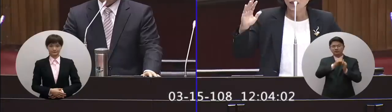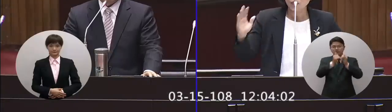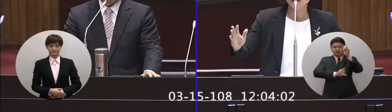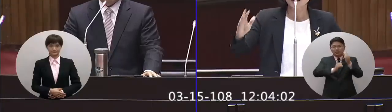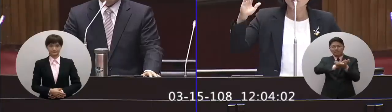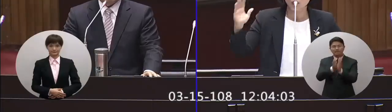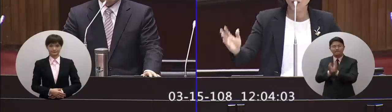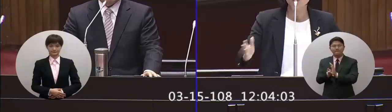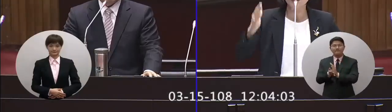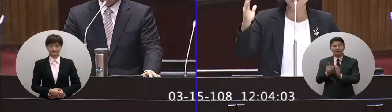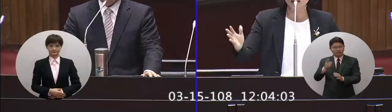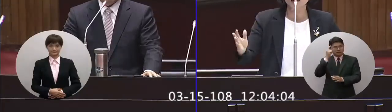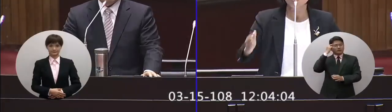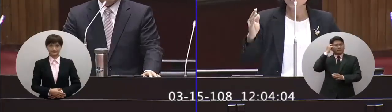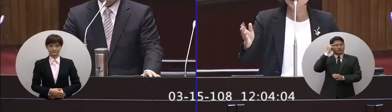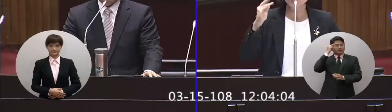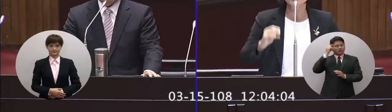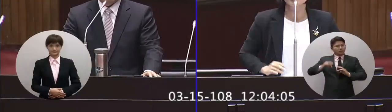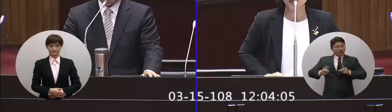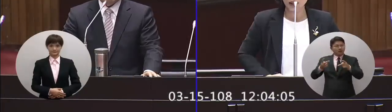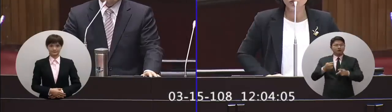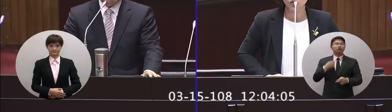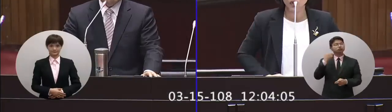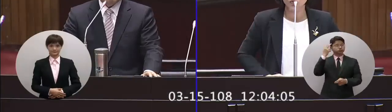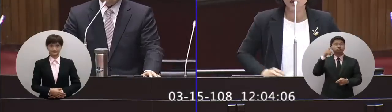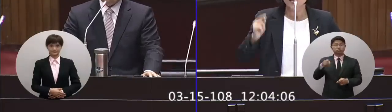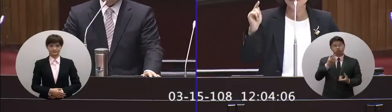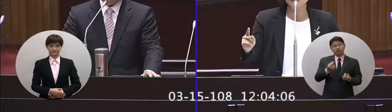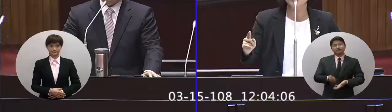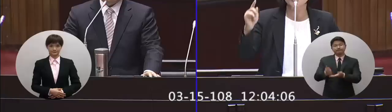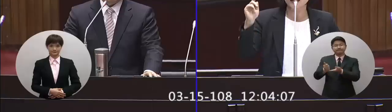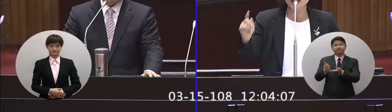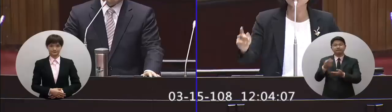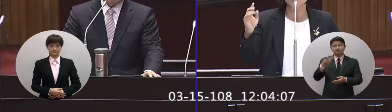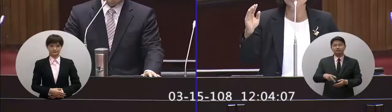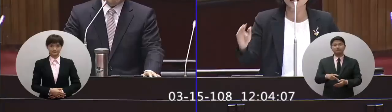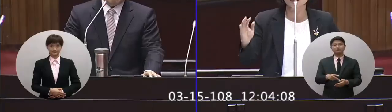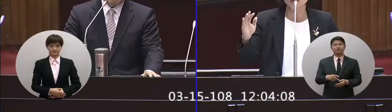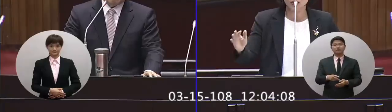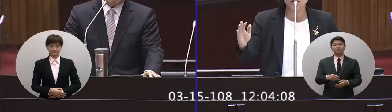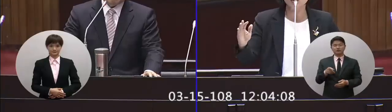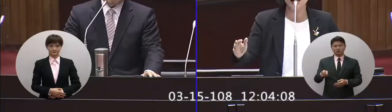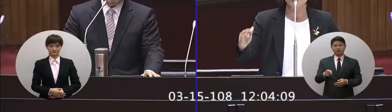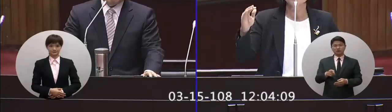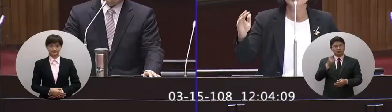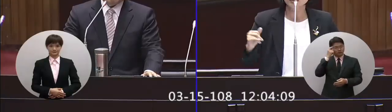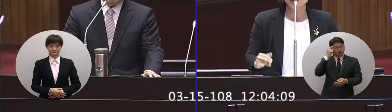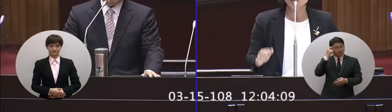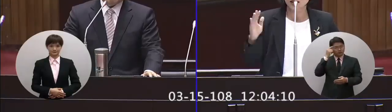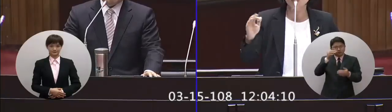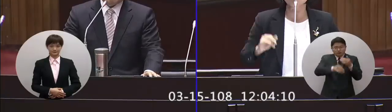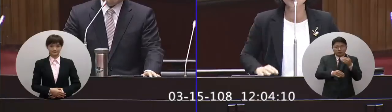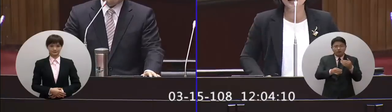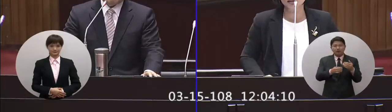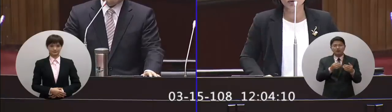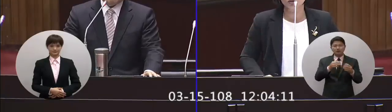改变，他愿意转换了观念，我认为这也应该是值得鼓励，并且在相同的认定之下，在认